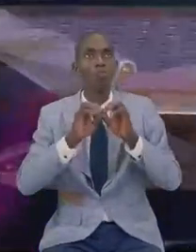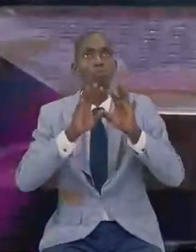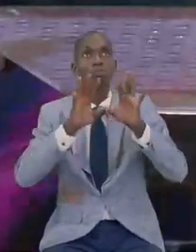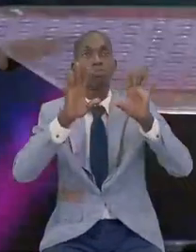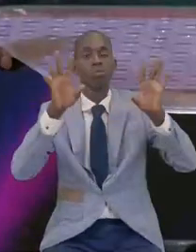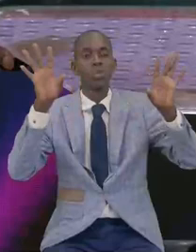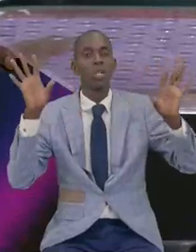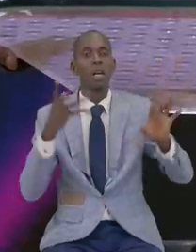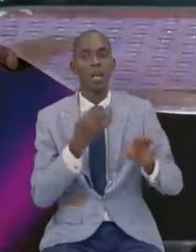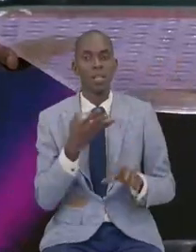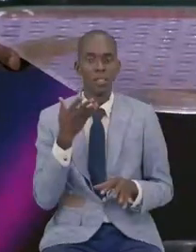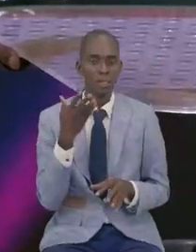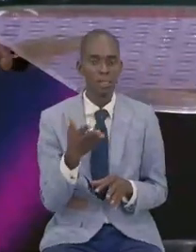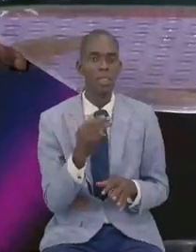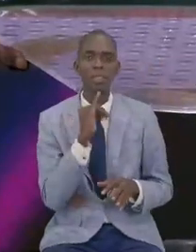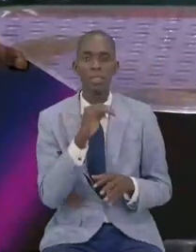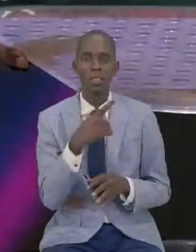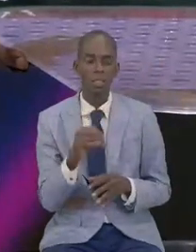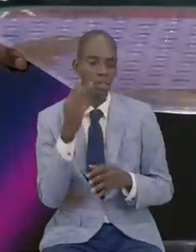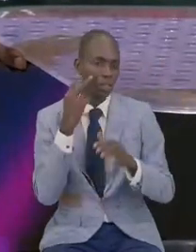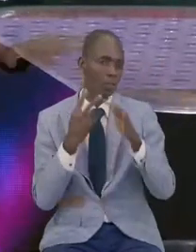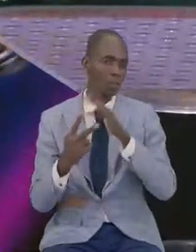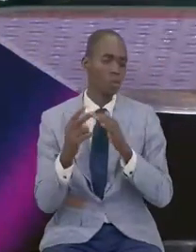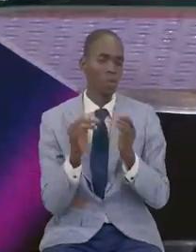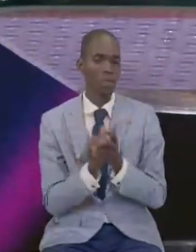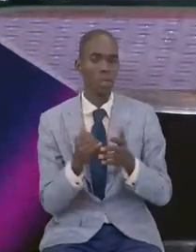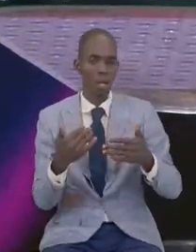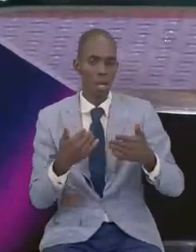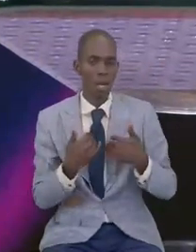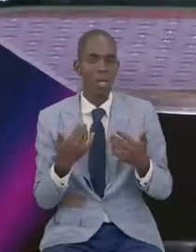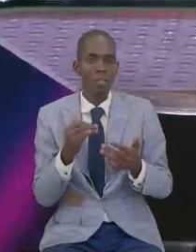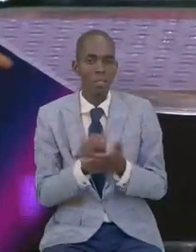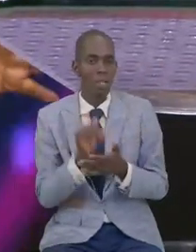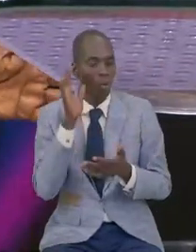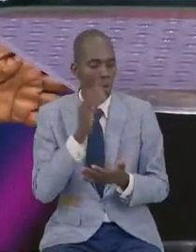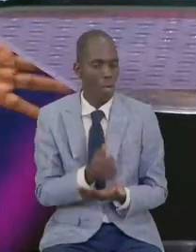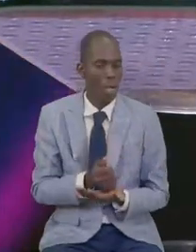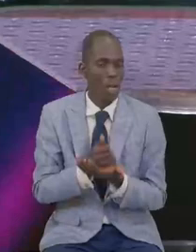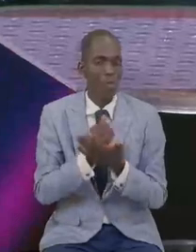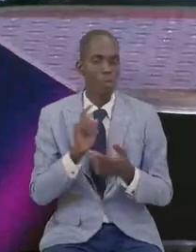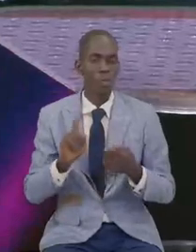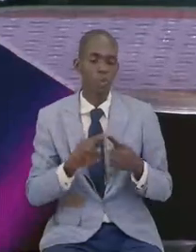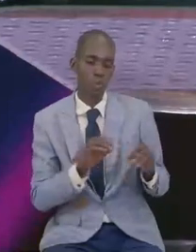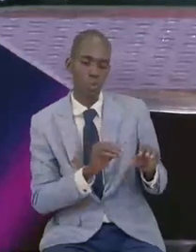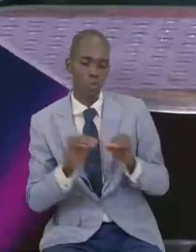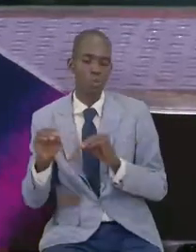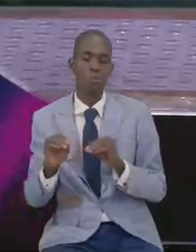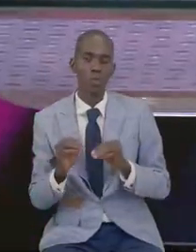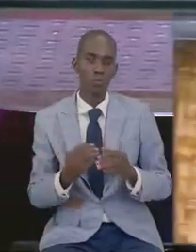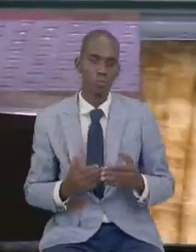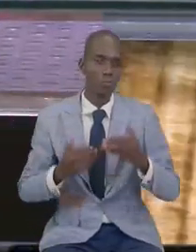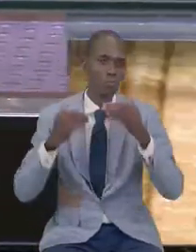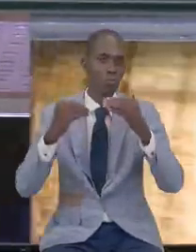vision élevée que nous avons, qui nous avance, qui nous pousse en avant, plus haut que les